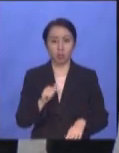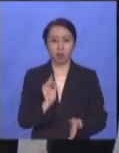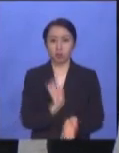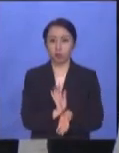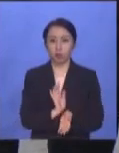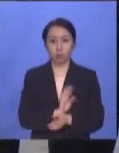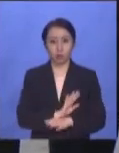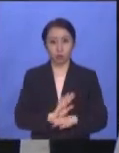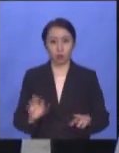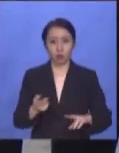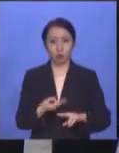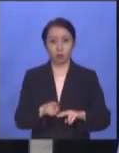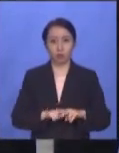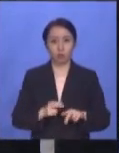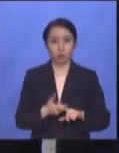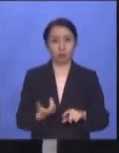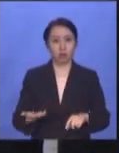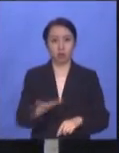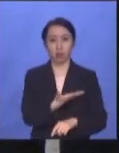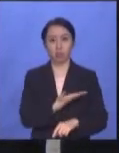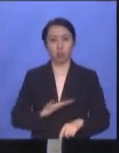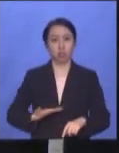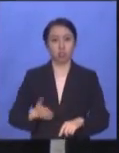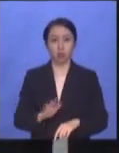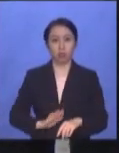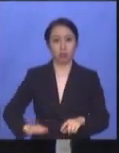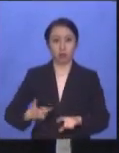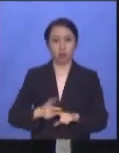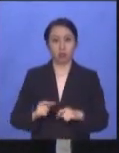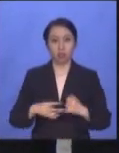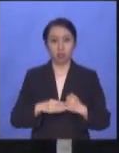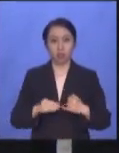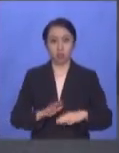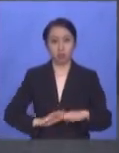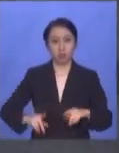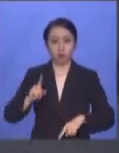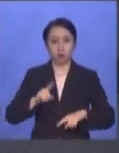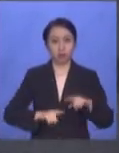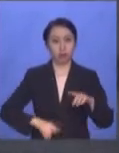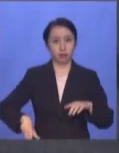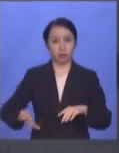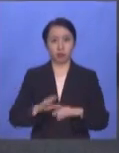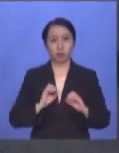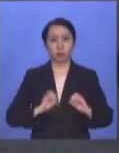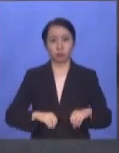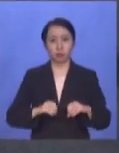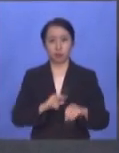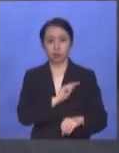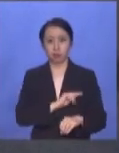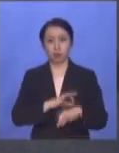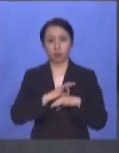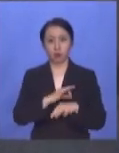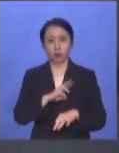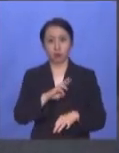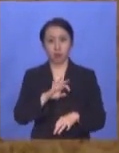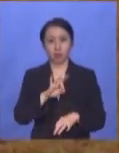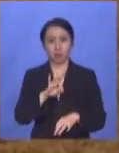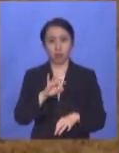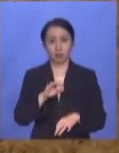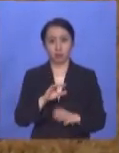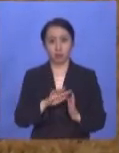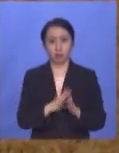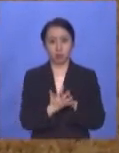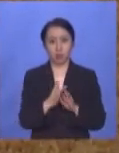сурят. Поэтому это наша страна, это наша земля, это наша родина. Посевные работы ведутся и в ТОО «Раисовская», в